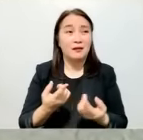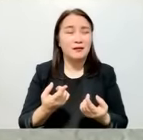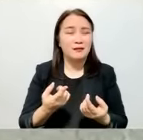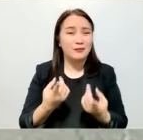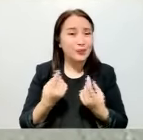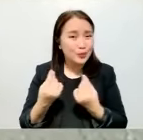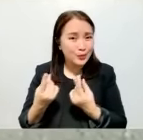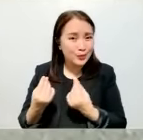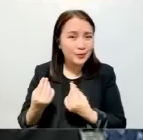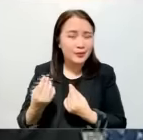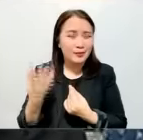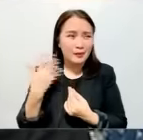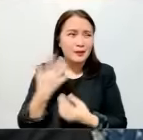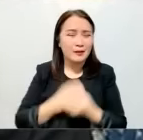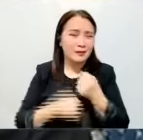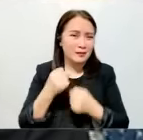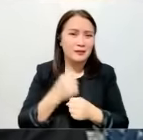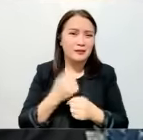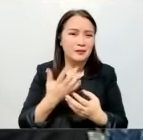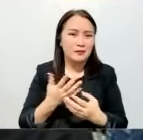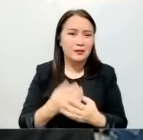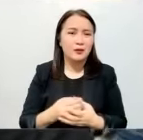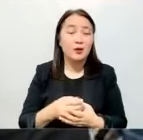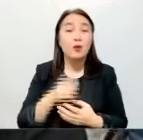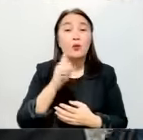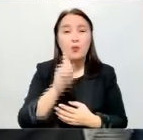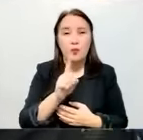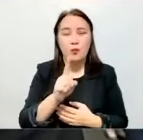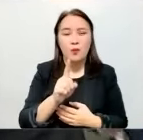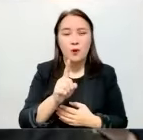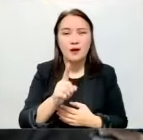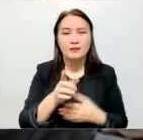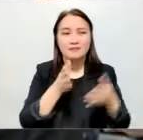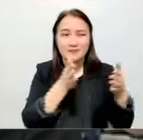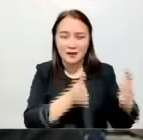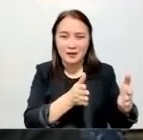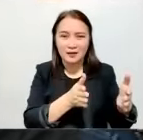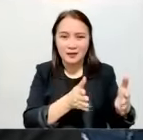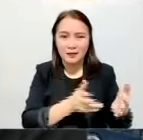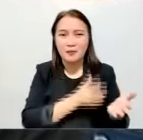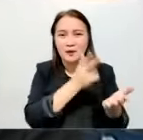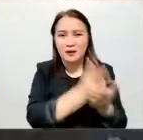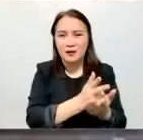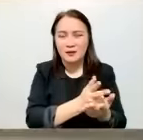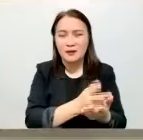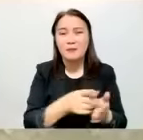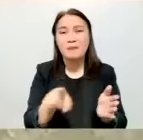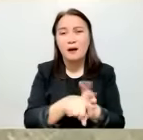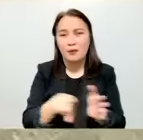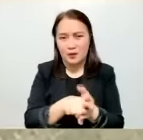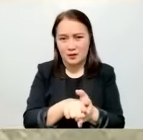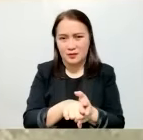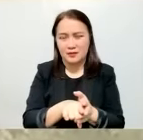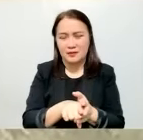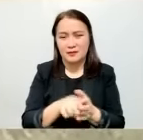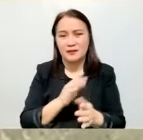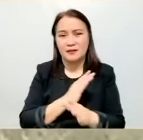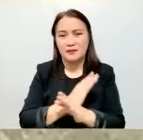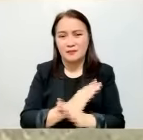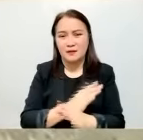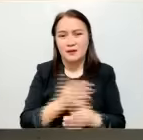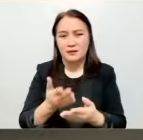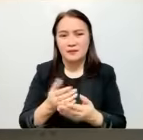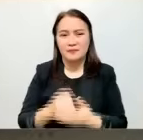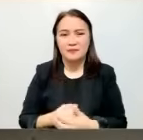taon ay tama po. The one-side parking does not state na pwede pong ibalagbag or halangan po ang kalsada. Bukod sa paghatak sa